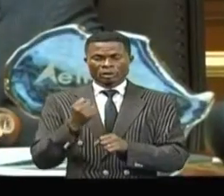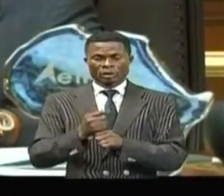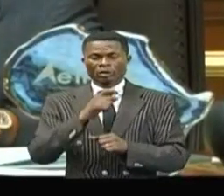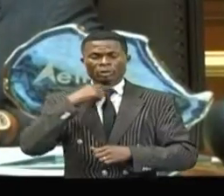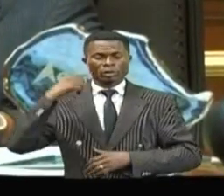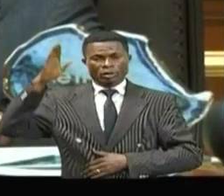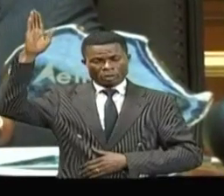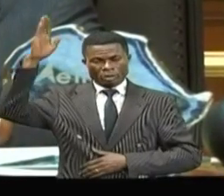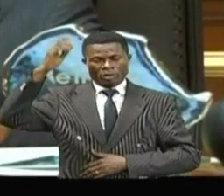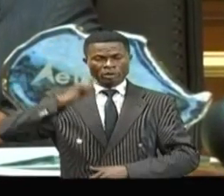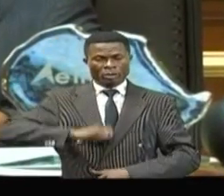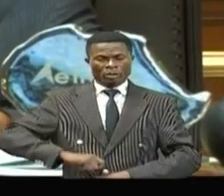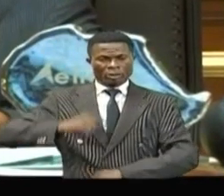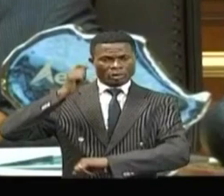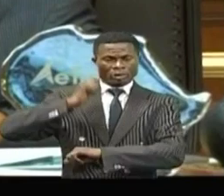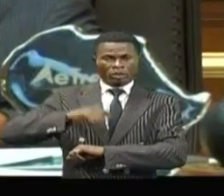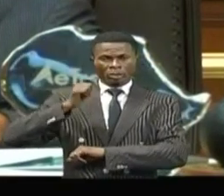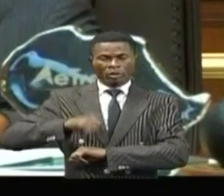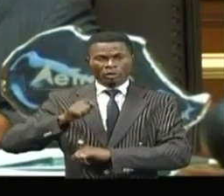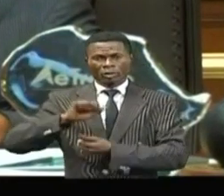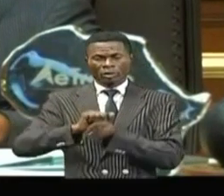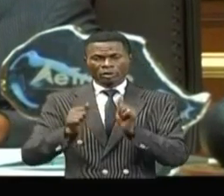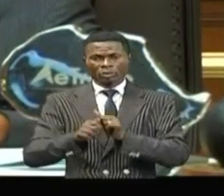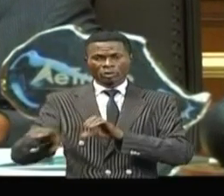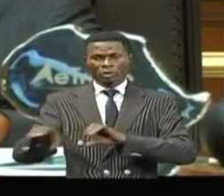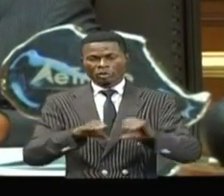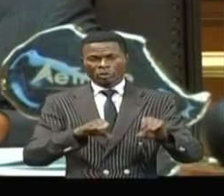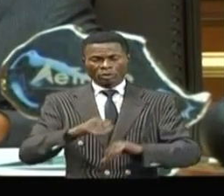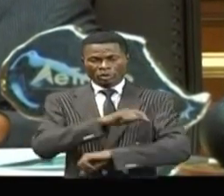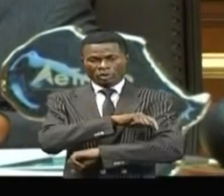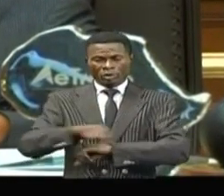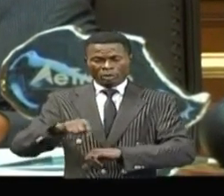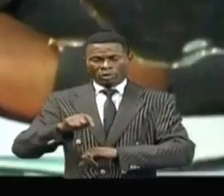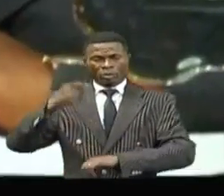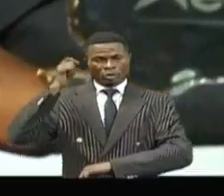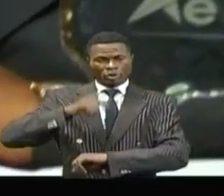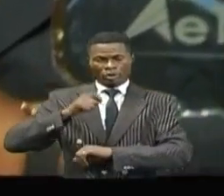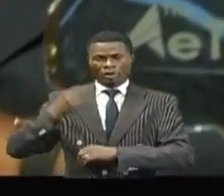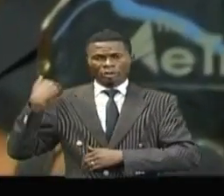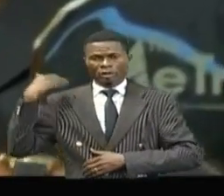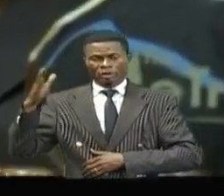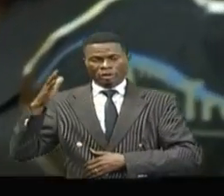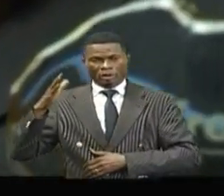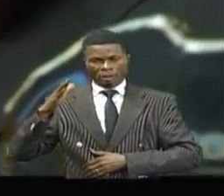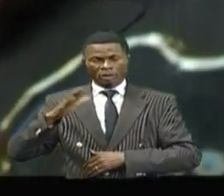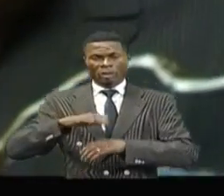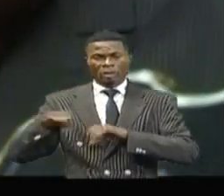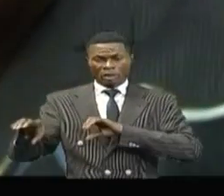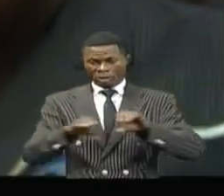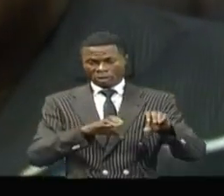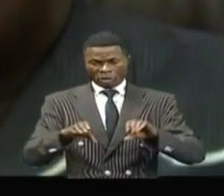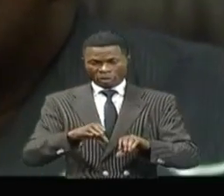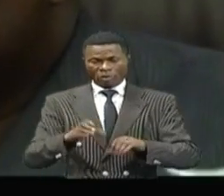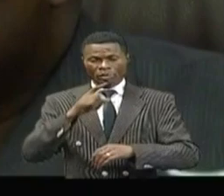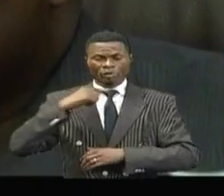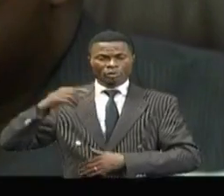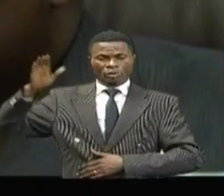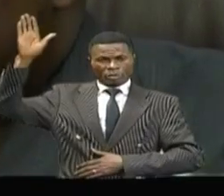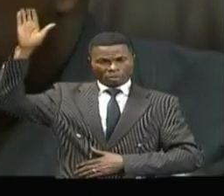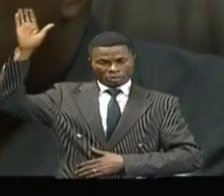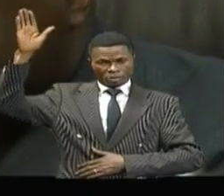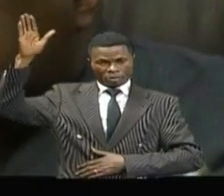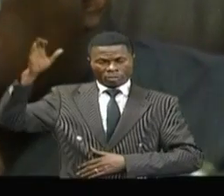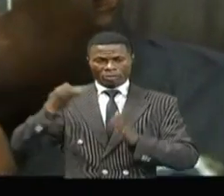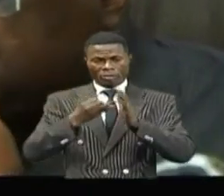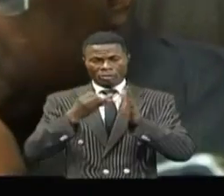hauts magistrats et de la rationalisation de l'action de la magistrature. À la suite de la cérémonie de prestation des serments de